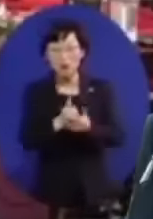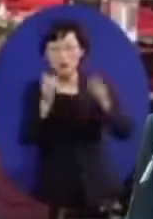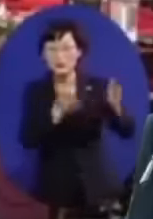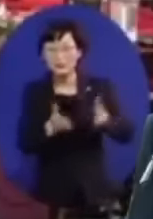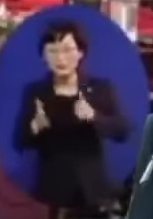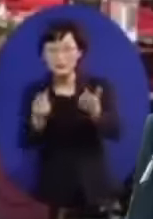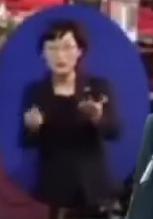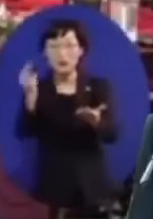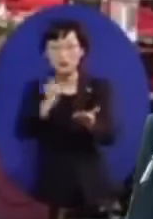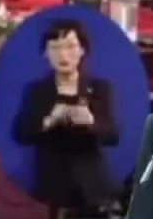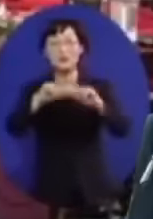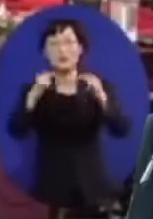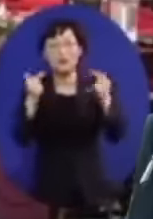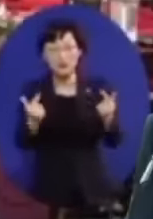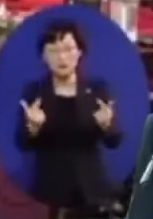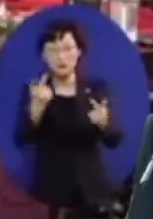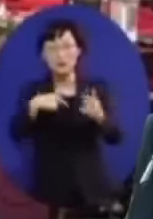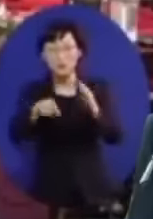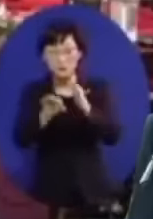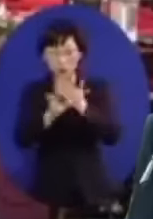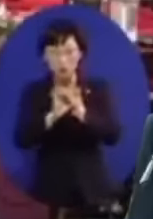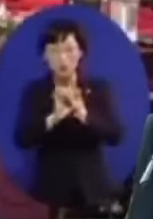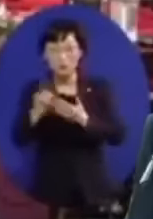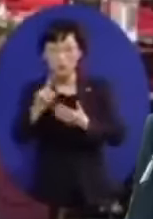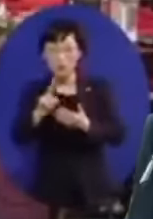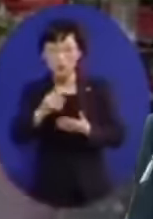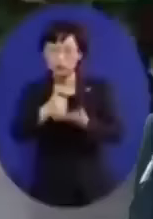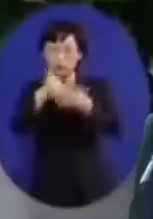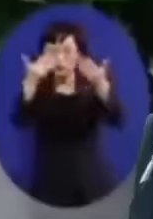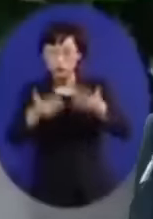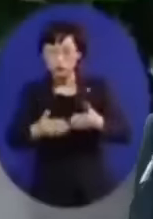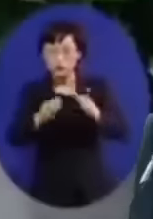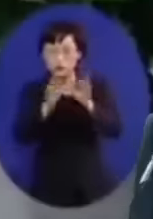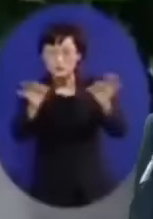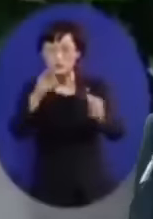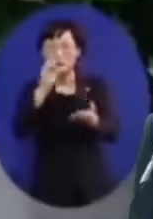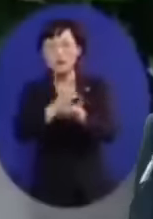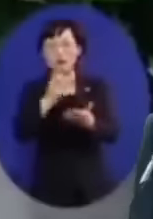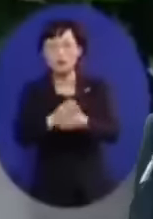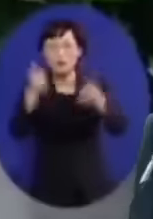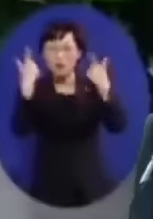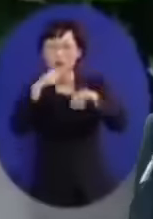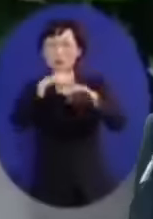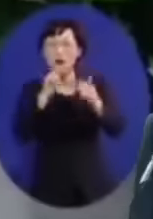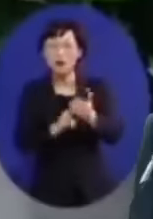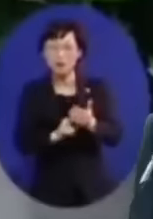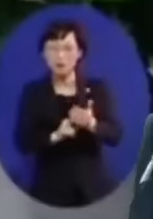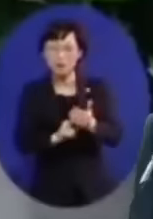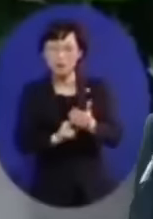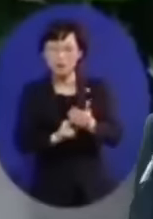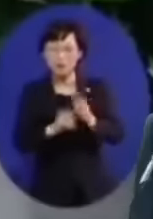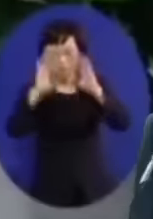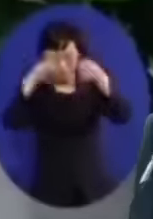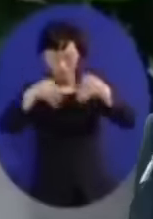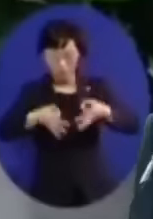서지 않으려면 주님이 주신 십계명을 늘 마음속에 비추어봐야 되는 것입니다. 얼굴을 깨끗이